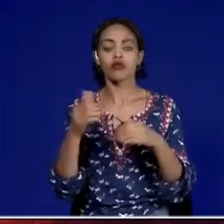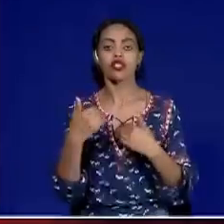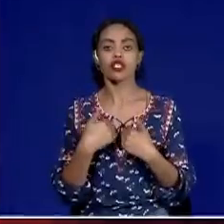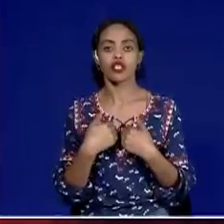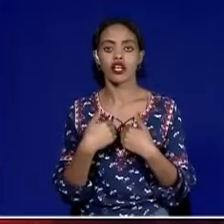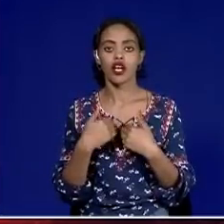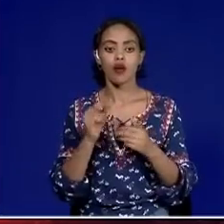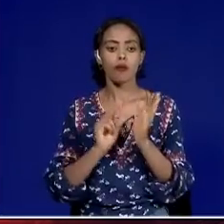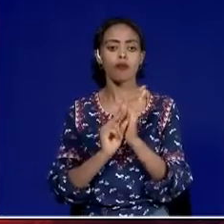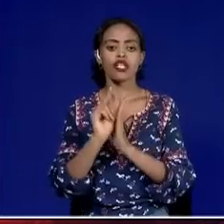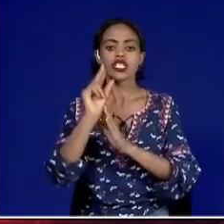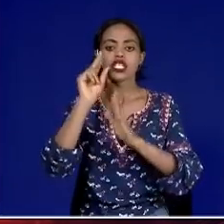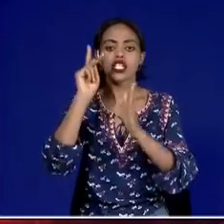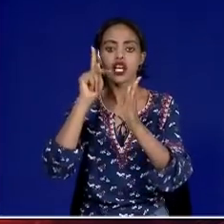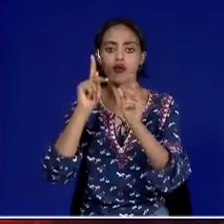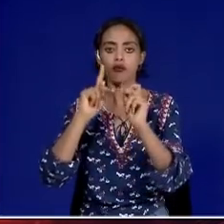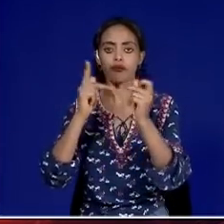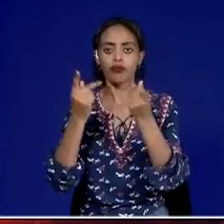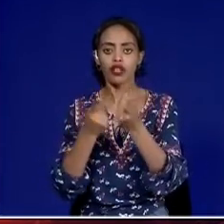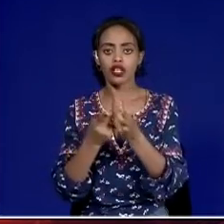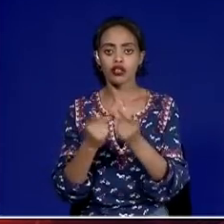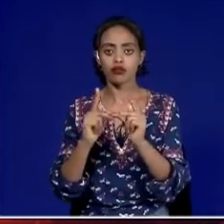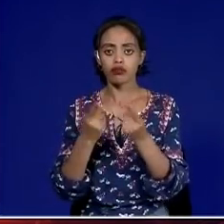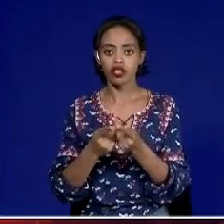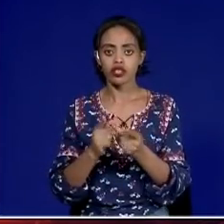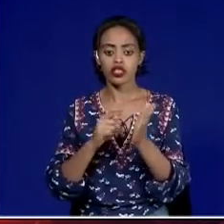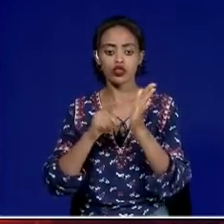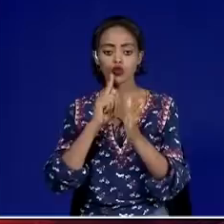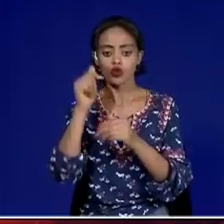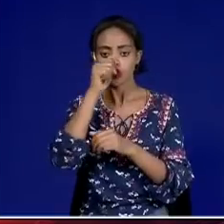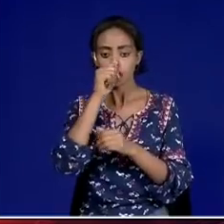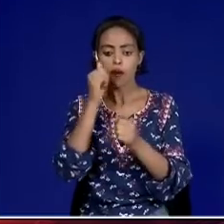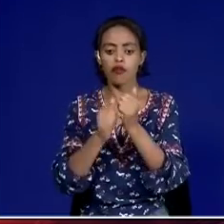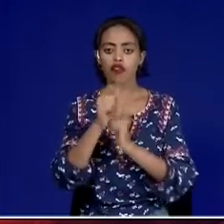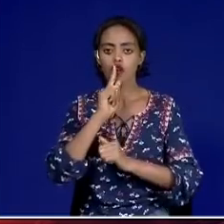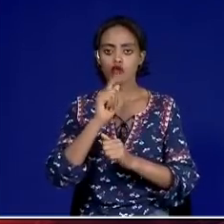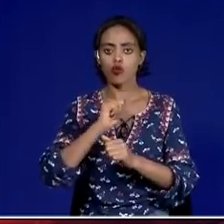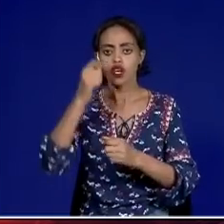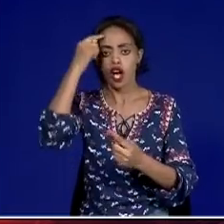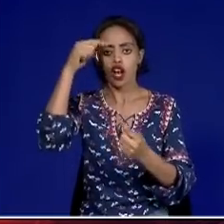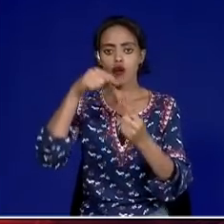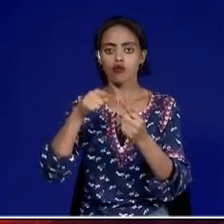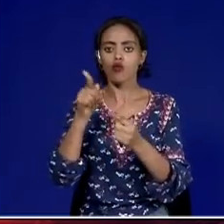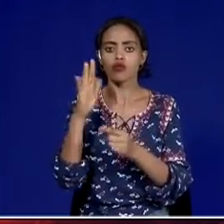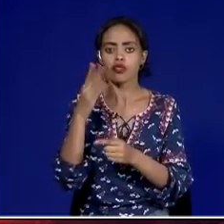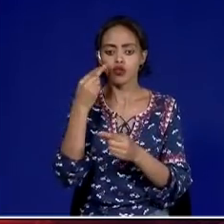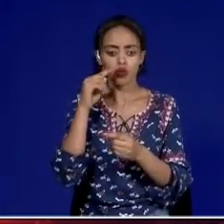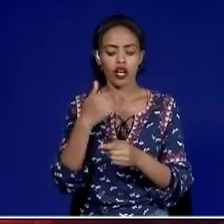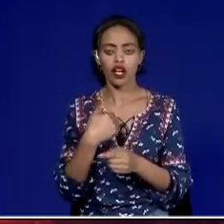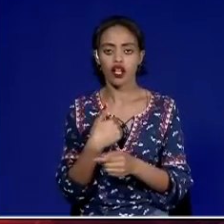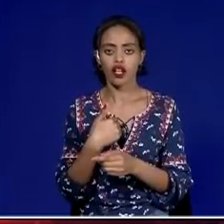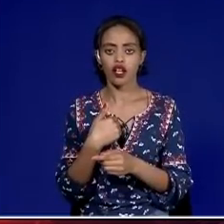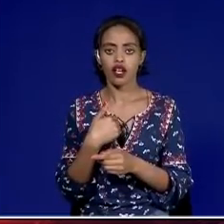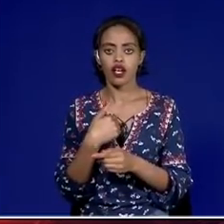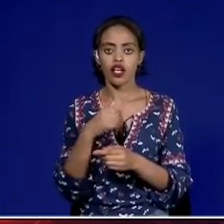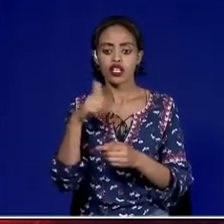ማለት እዩ ብልፅግና ፓርቲ እቲ ግልፂ ዝኾነ ዓላምኡ እኮ እንዲያውም ኮ ኢትዮጵያ ከም ኢትዮጵያ ምፍራስ ከምኡ እዩ ኮ ዝመስል ስሉ ክትሪኦ ከለኸ እውን